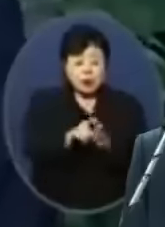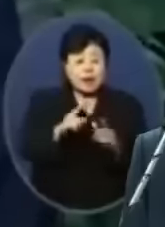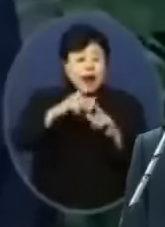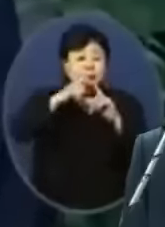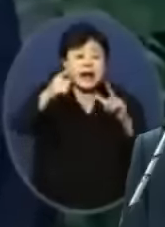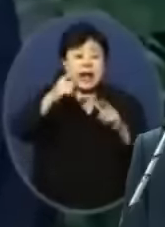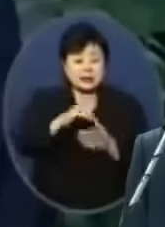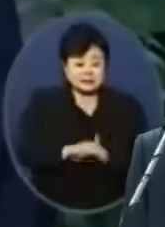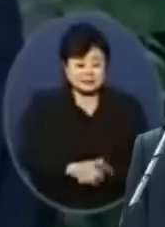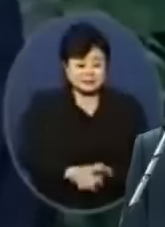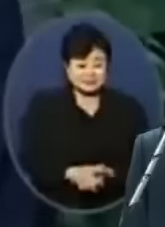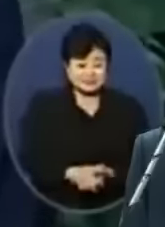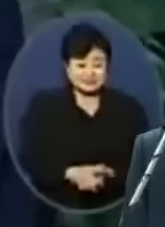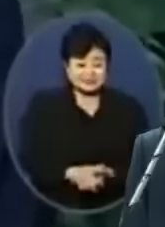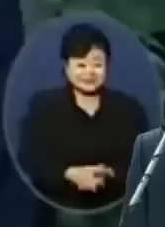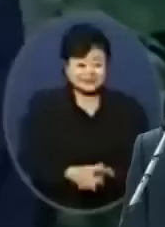말하라.